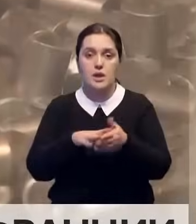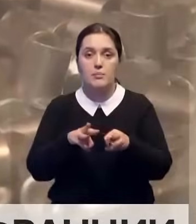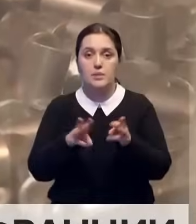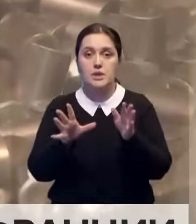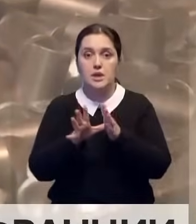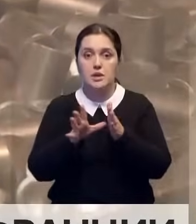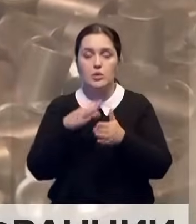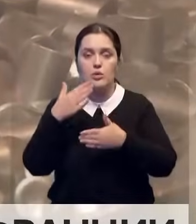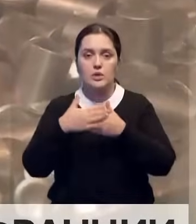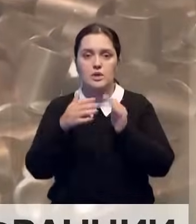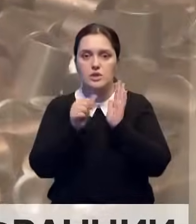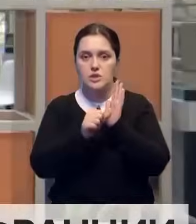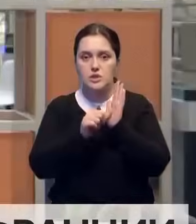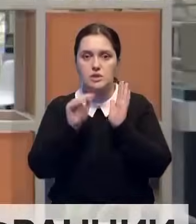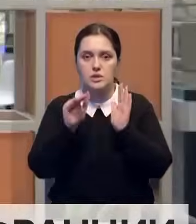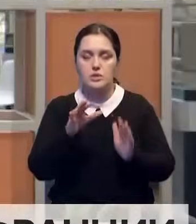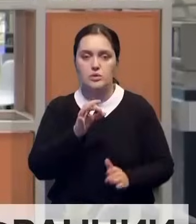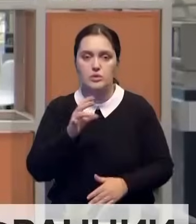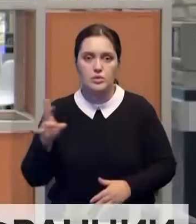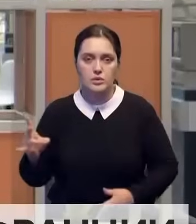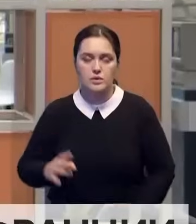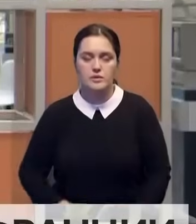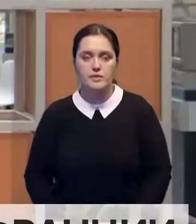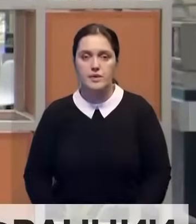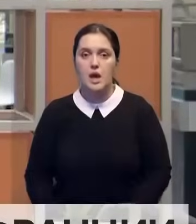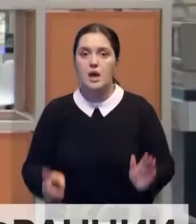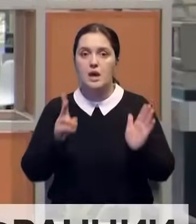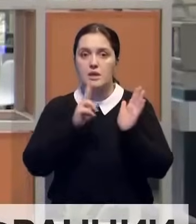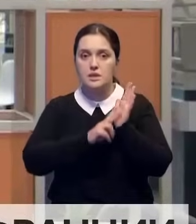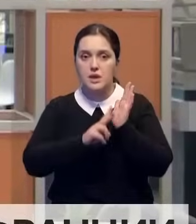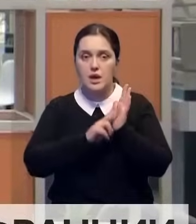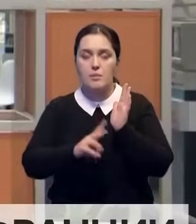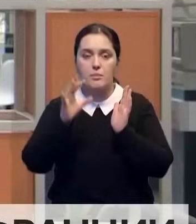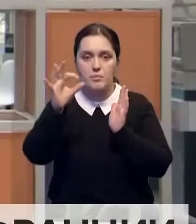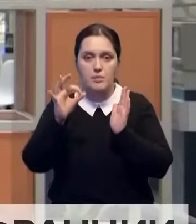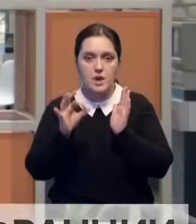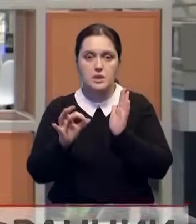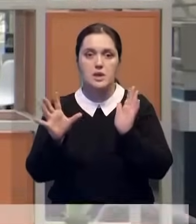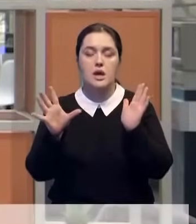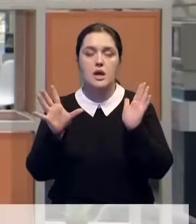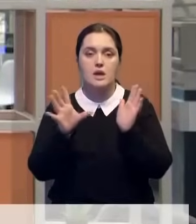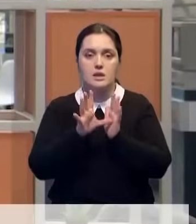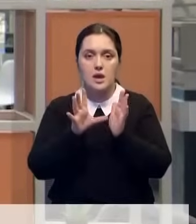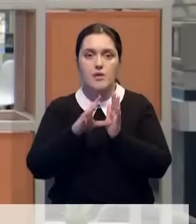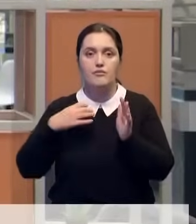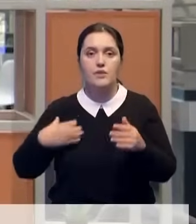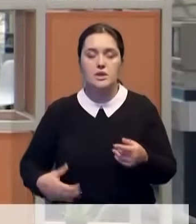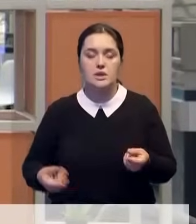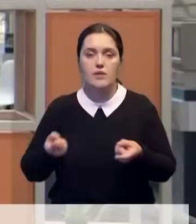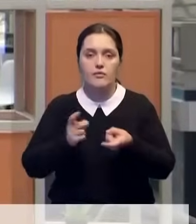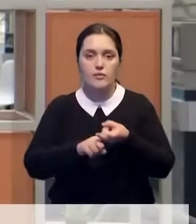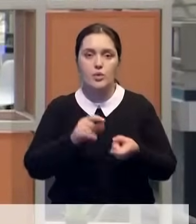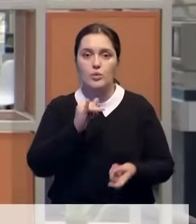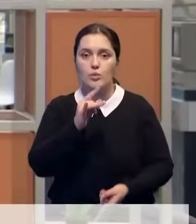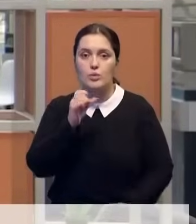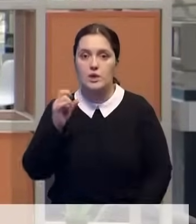около 60 тысяч тонн. Мы знаем, что более 70% энергетики Франции зависит от урана.